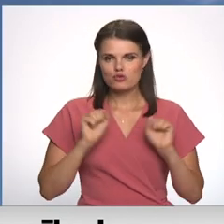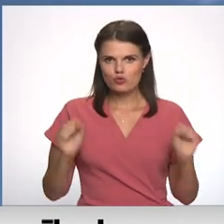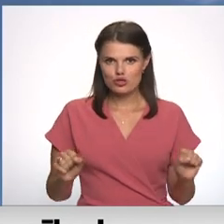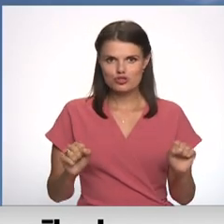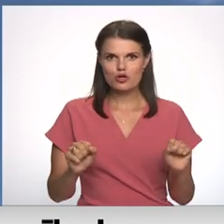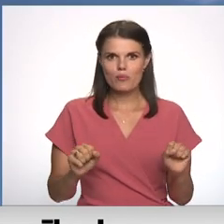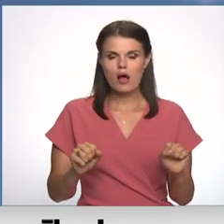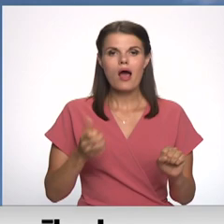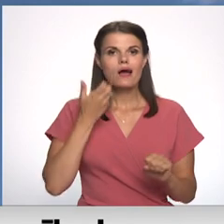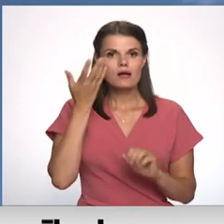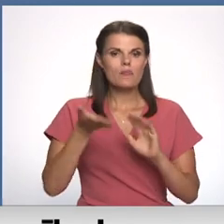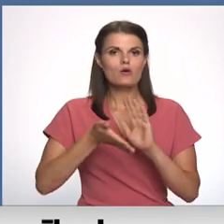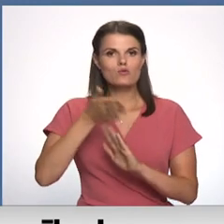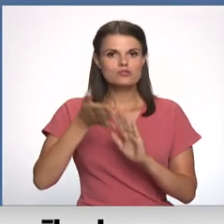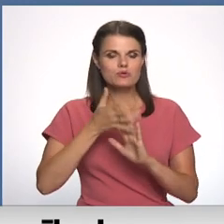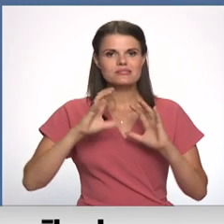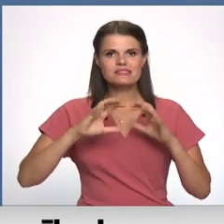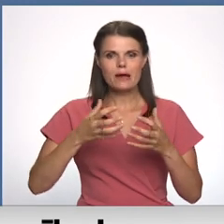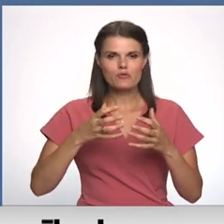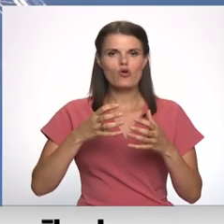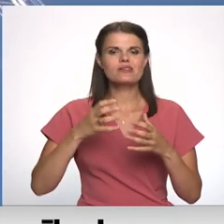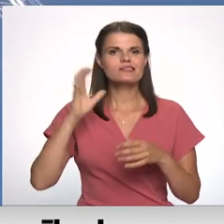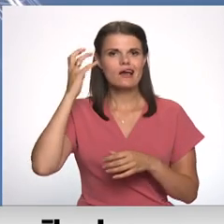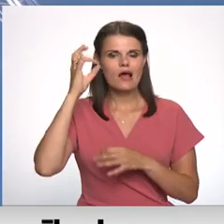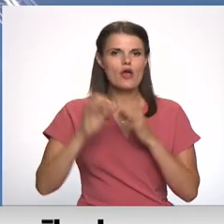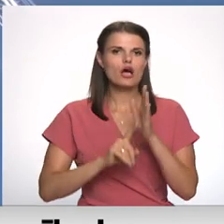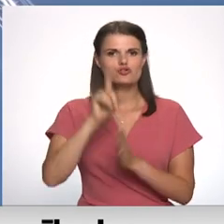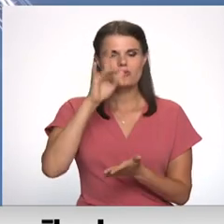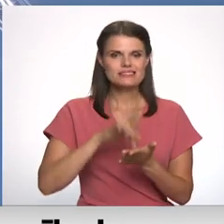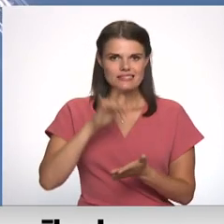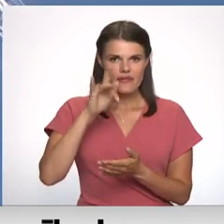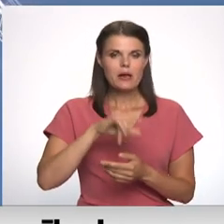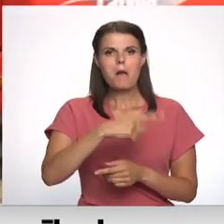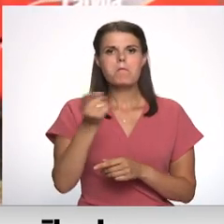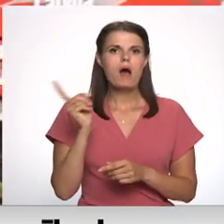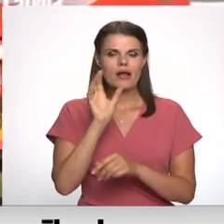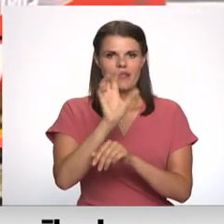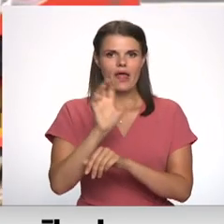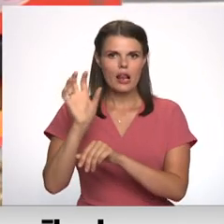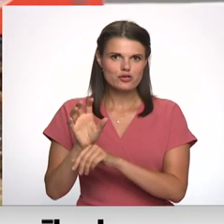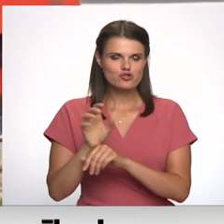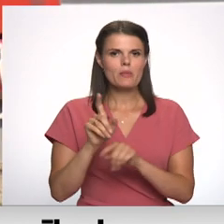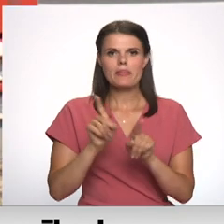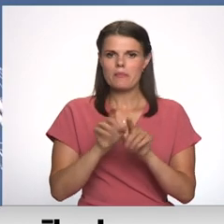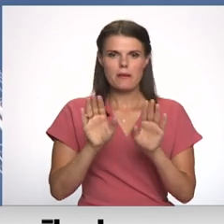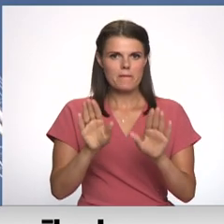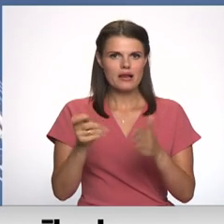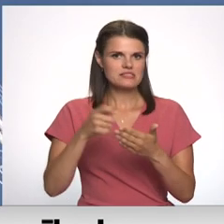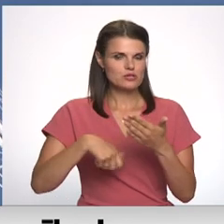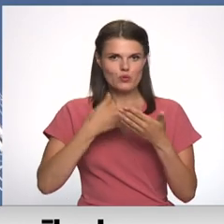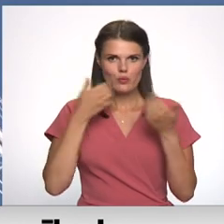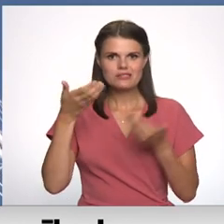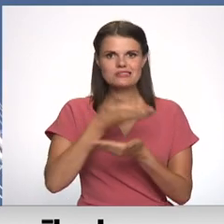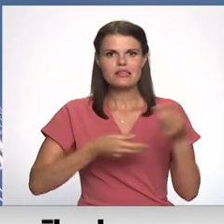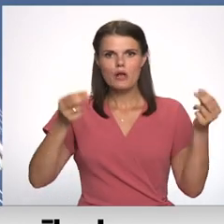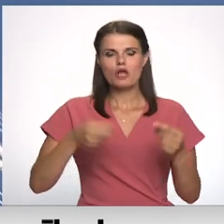Kamēr uzlaboja starptautiskā radioastronomijas centra vienu no diviem radioteleskopiem, pārējie raidītāji netika izslēgti. Sadarbības līguma